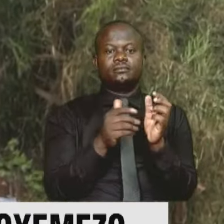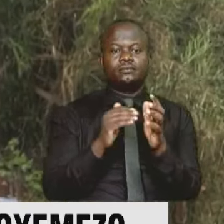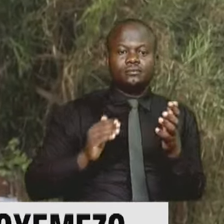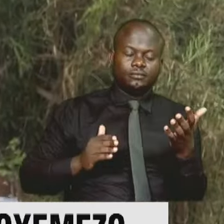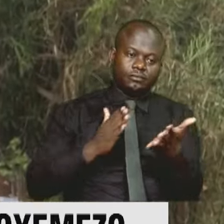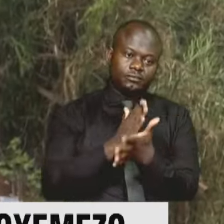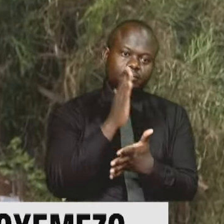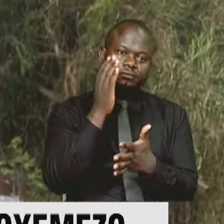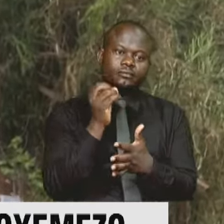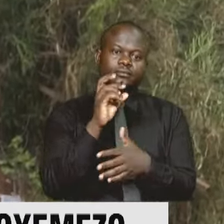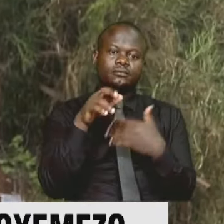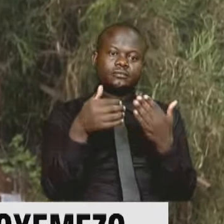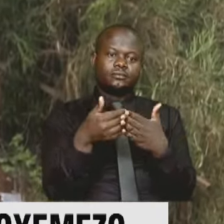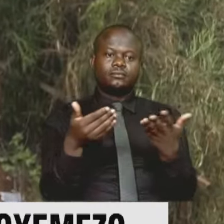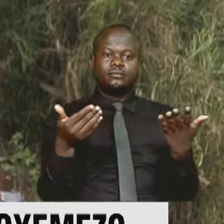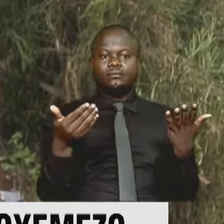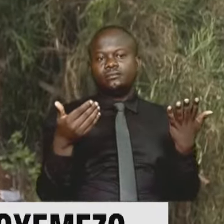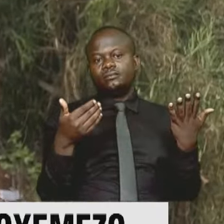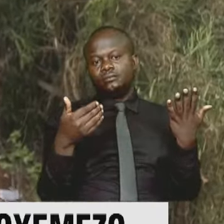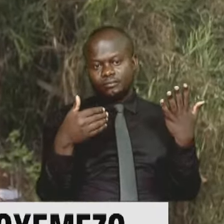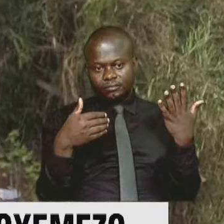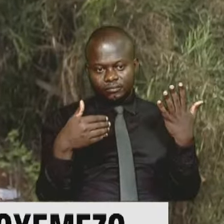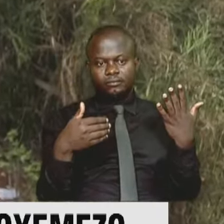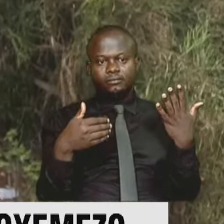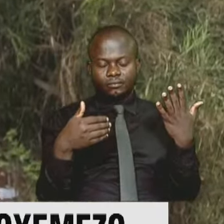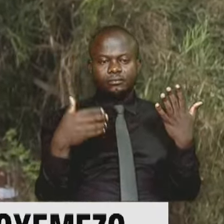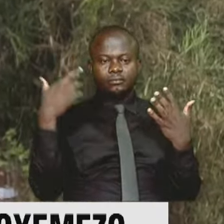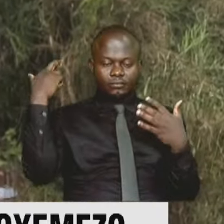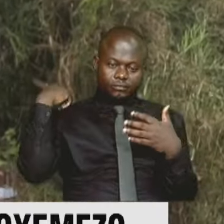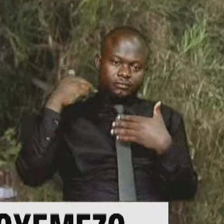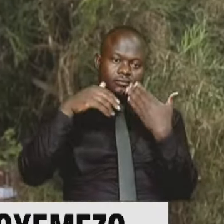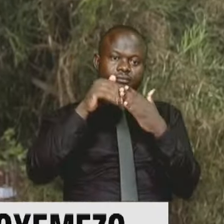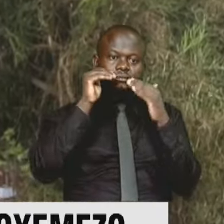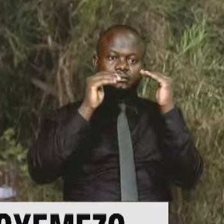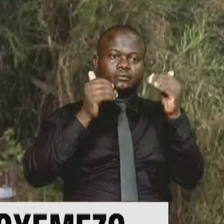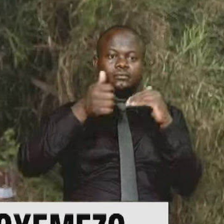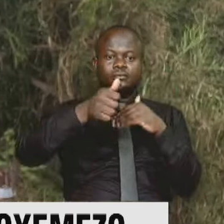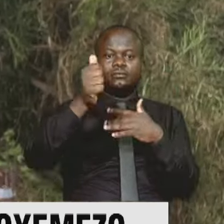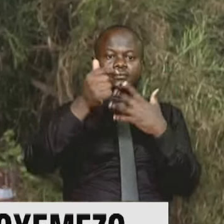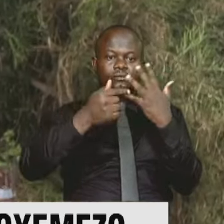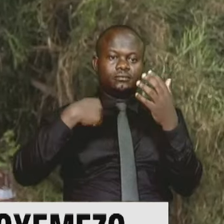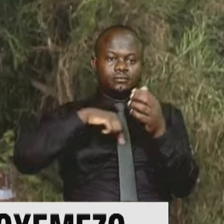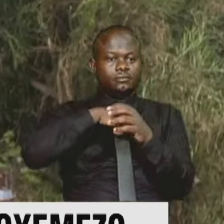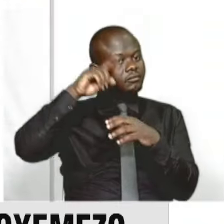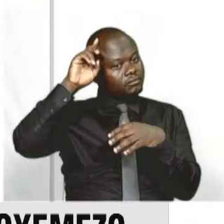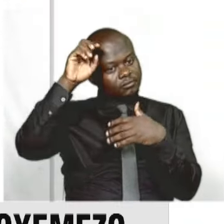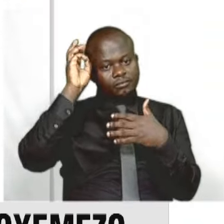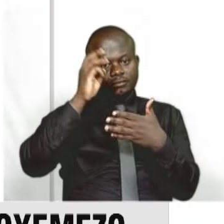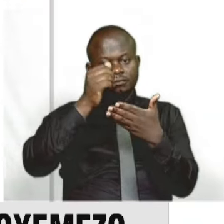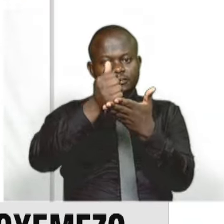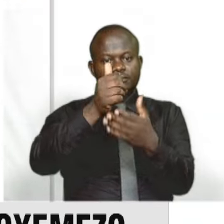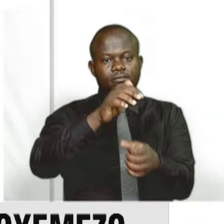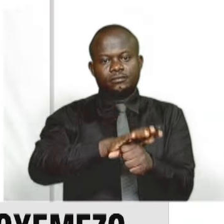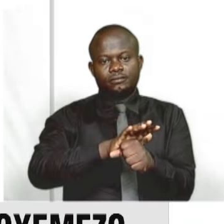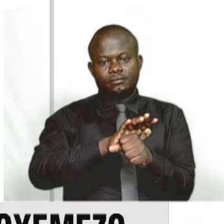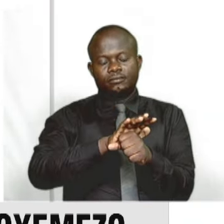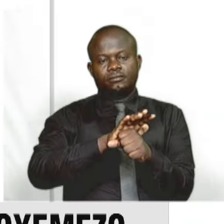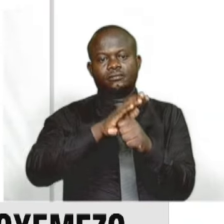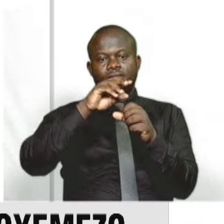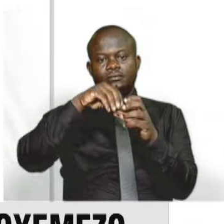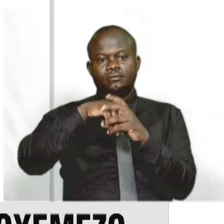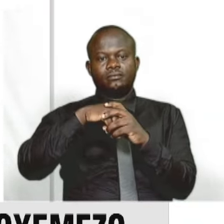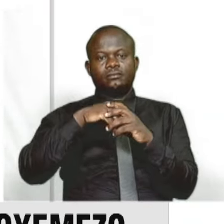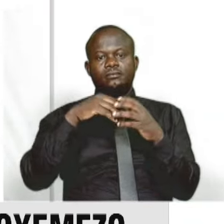uburenganzira cyangwa uri licensed n'urwego rubishinzwe arirwo rura. Ibyo rero numva ko byafasha cyane